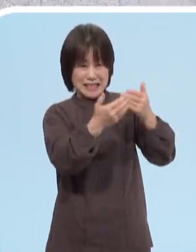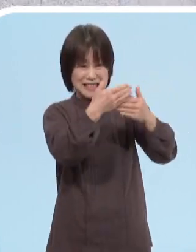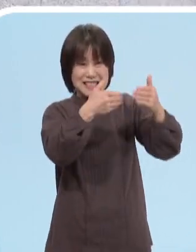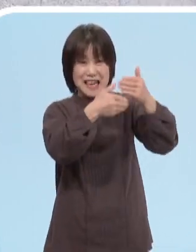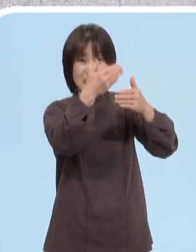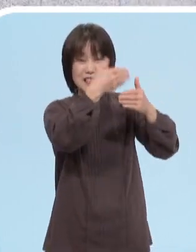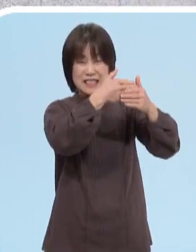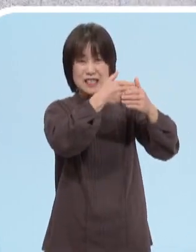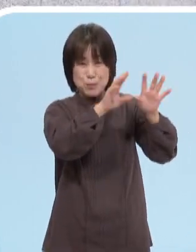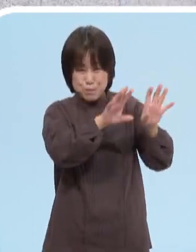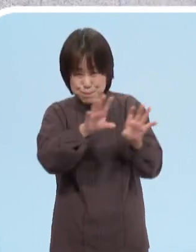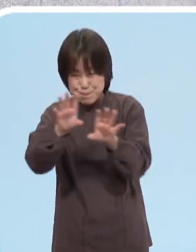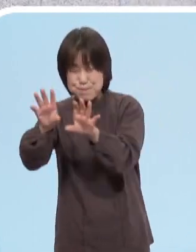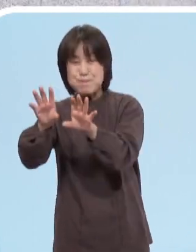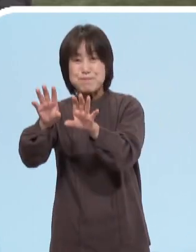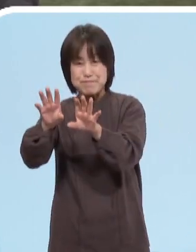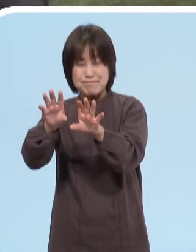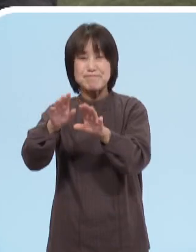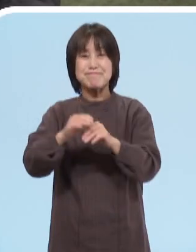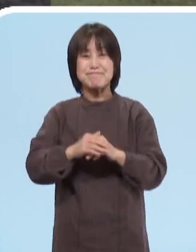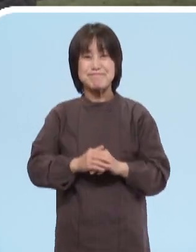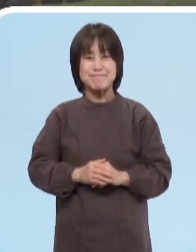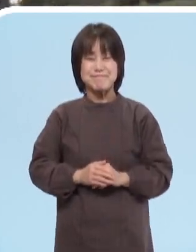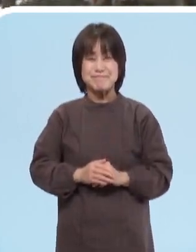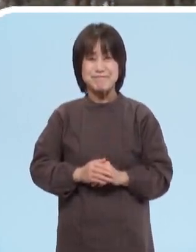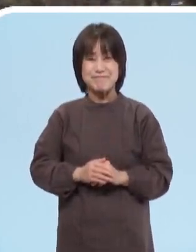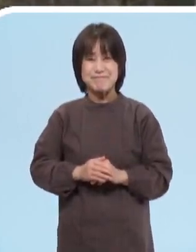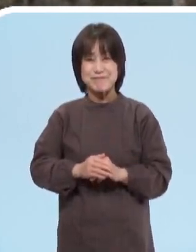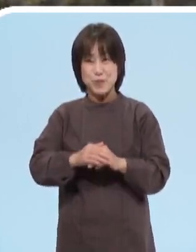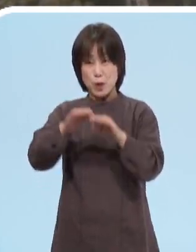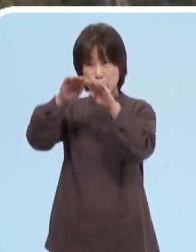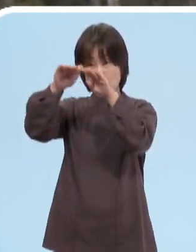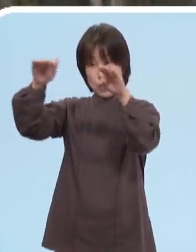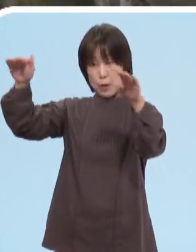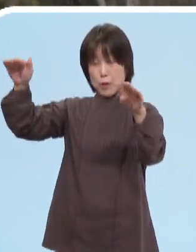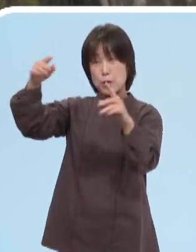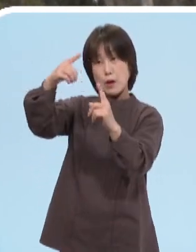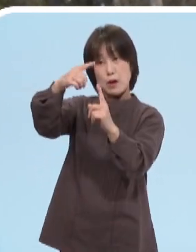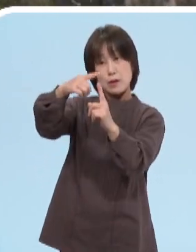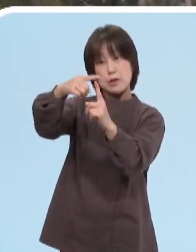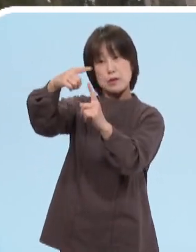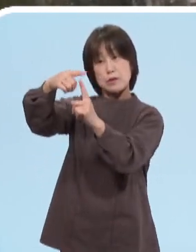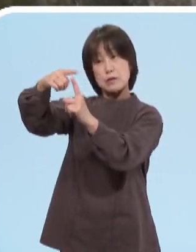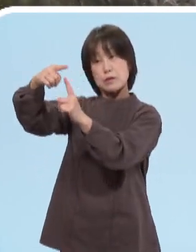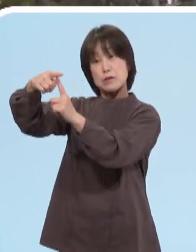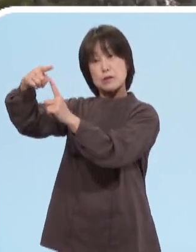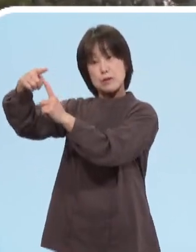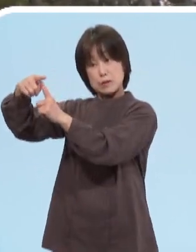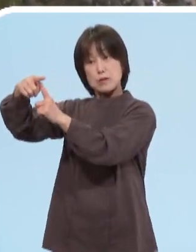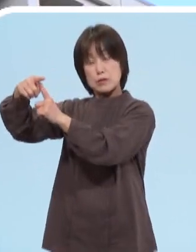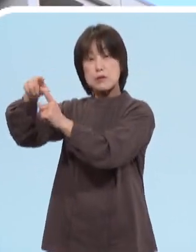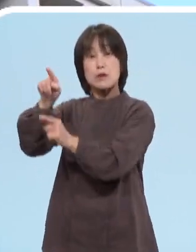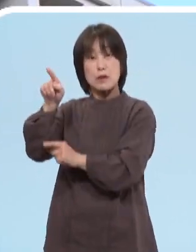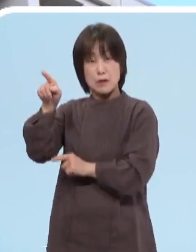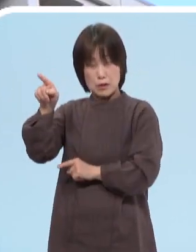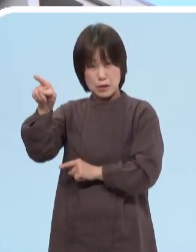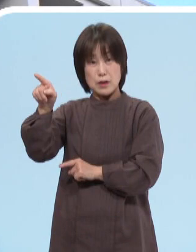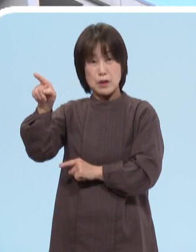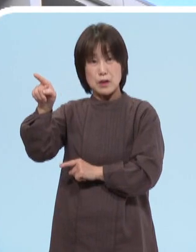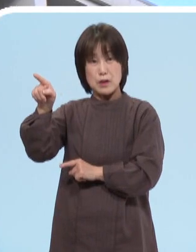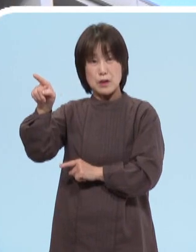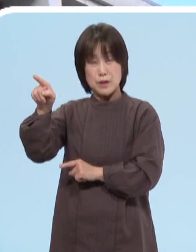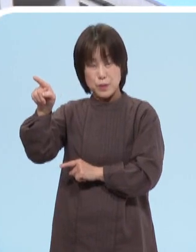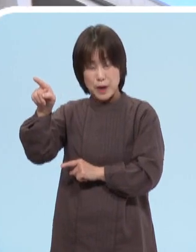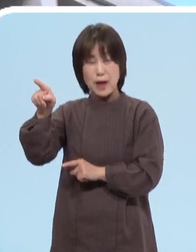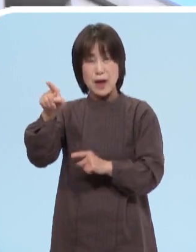デザインになっています。それから屋根の付近がこう T の字が連続したような、あれも